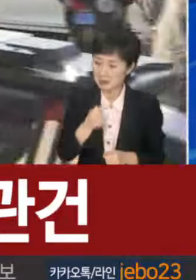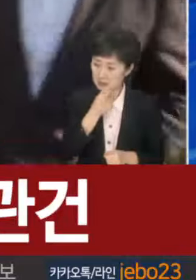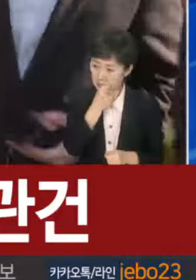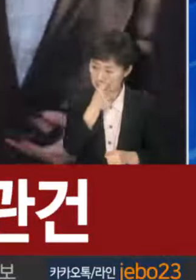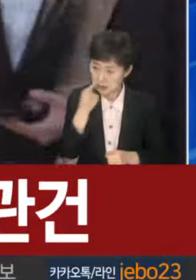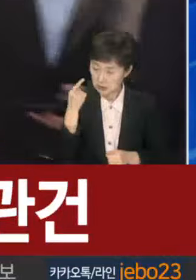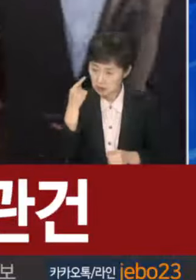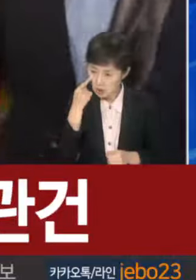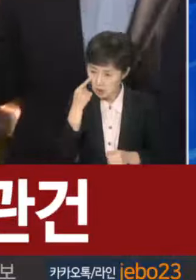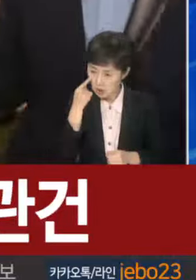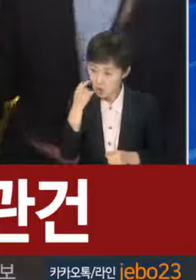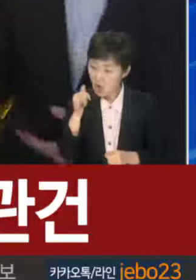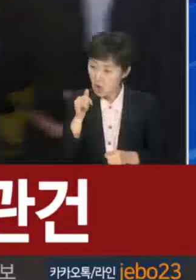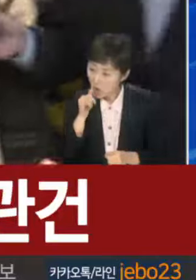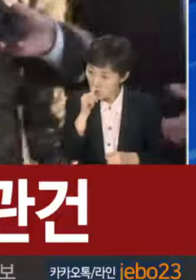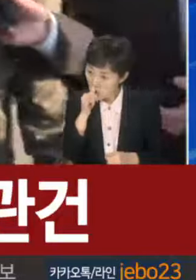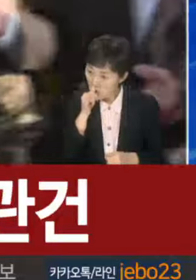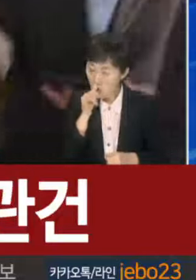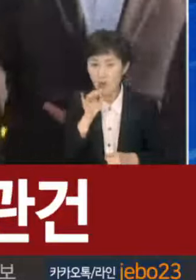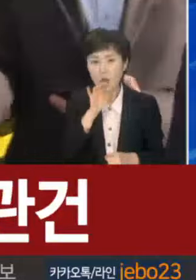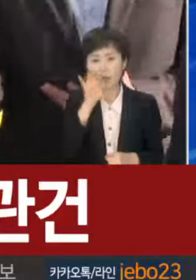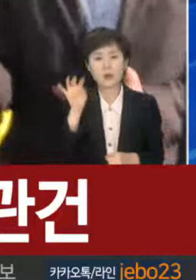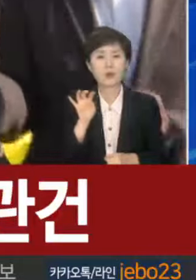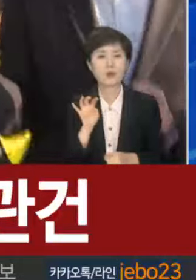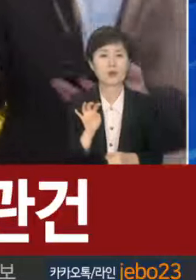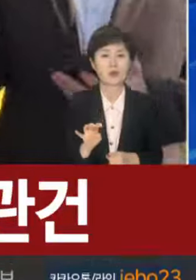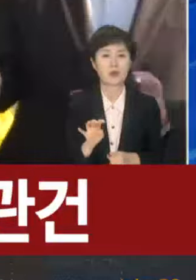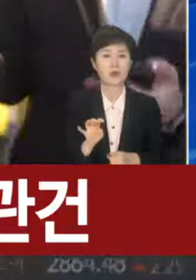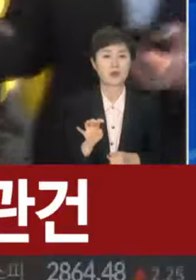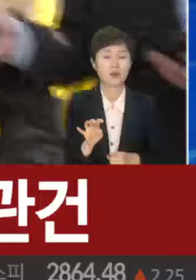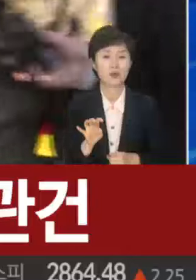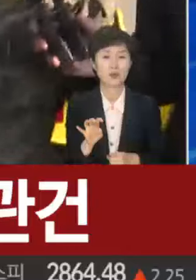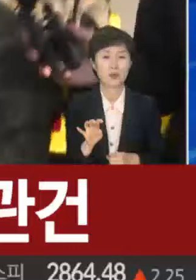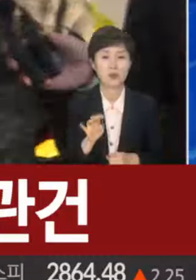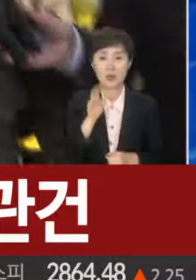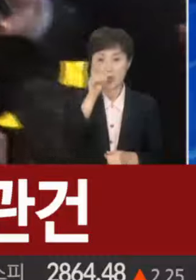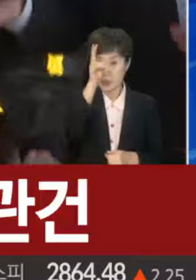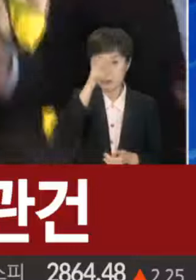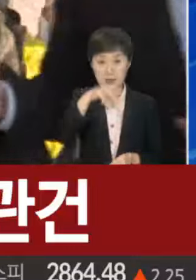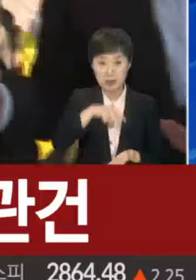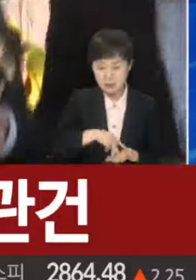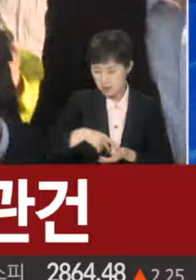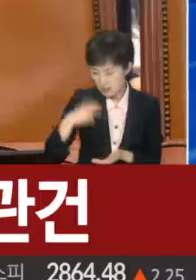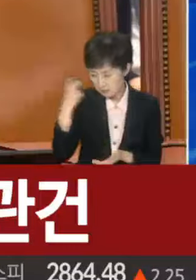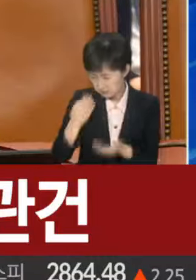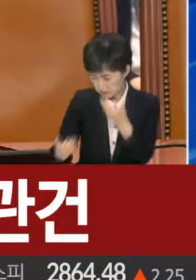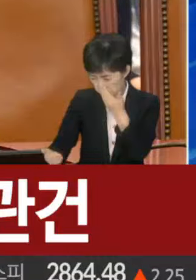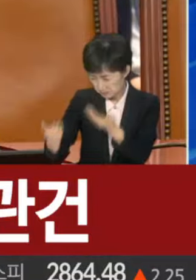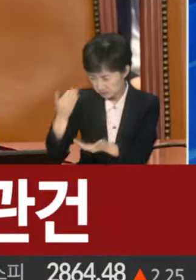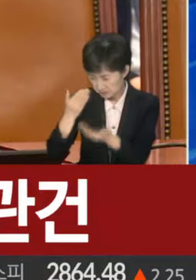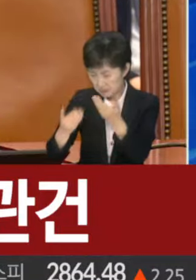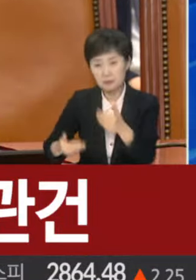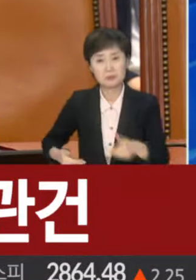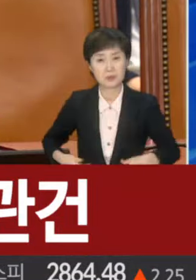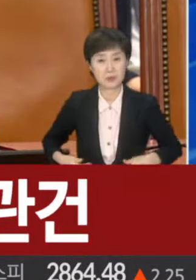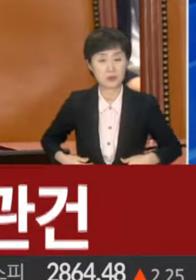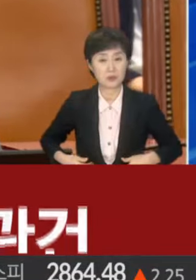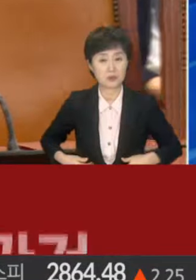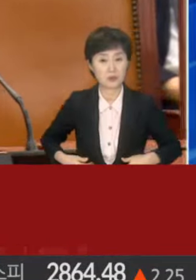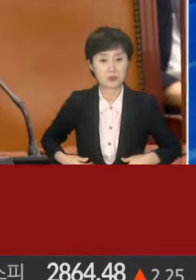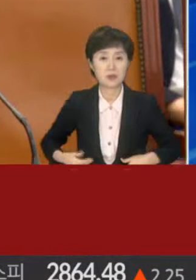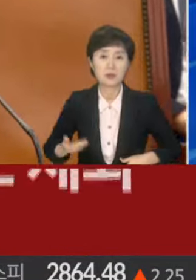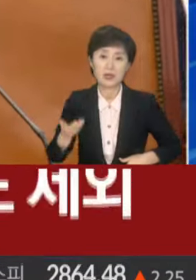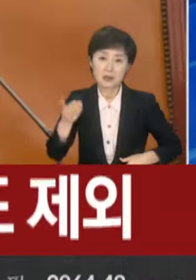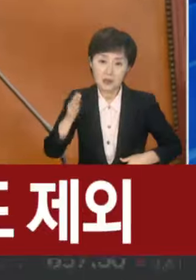정도는 지금 뭐 재판까지 간 것은 아니기 때문에 어느 정도 수사기관의 수사를 통해서 밝혀졌어야 하는 부분인데